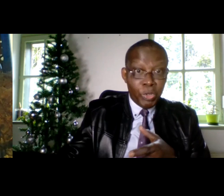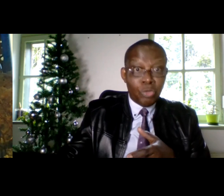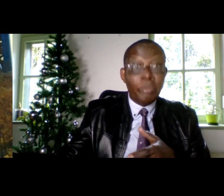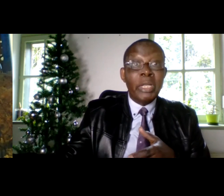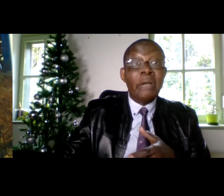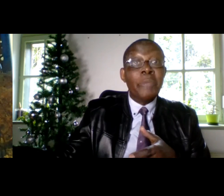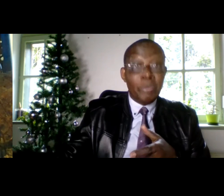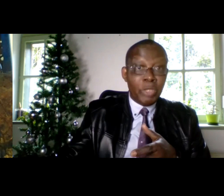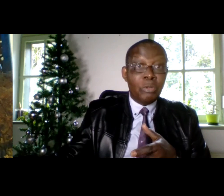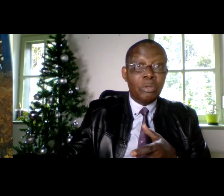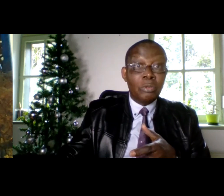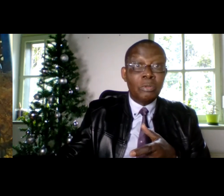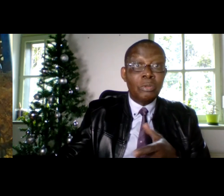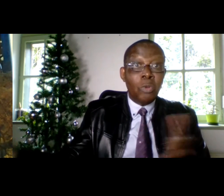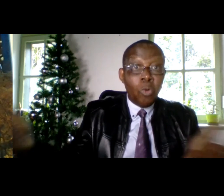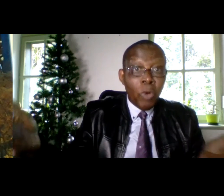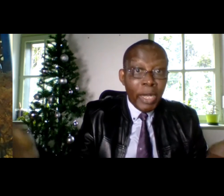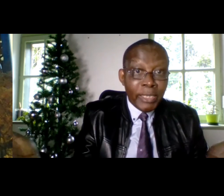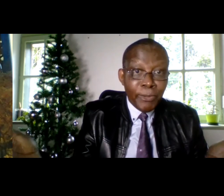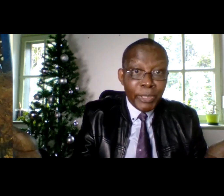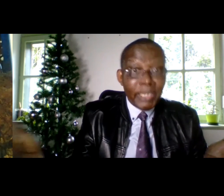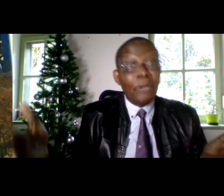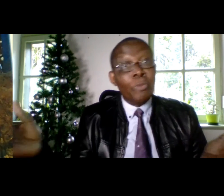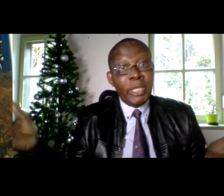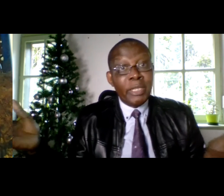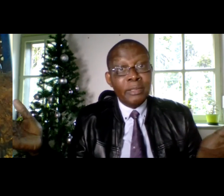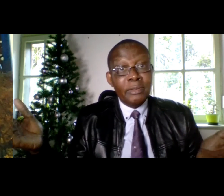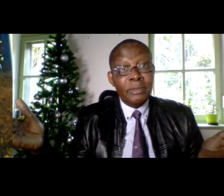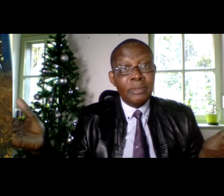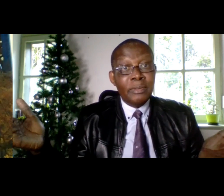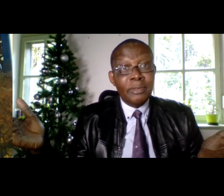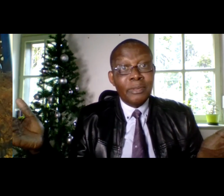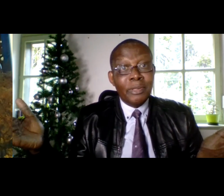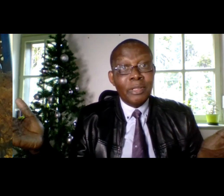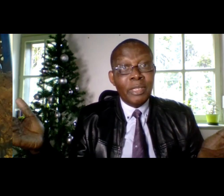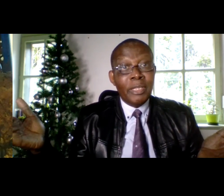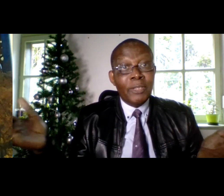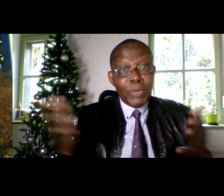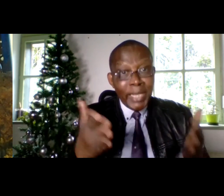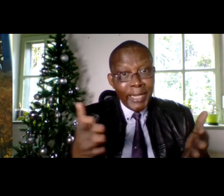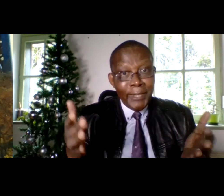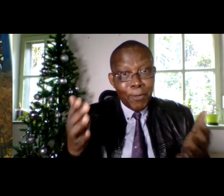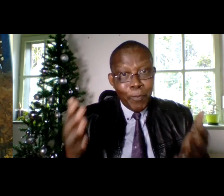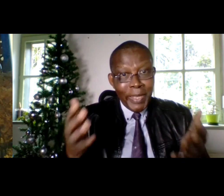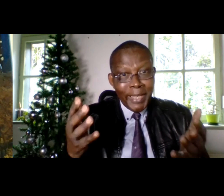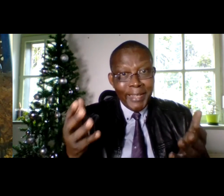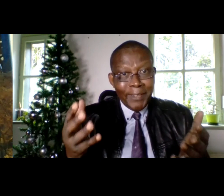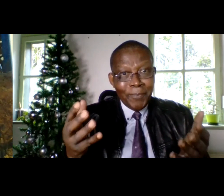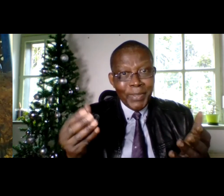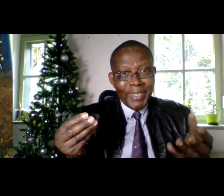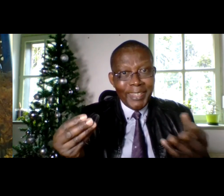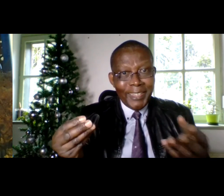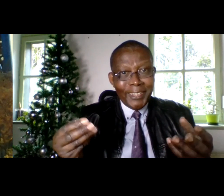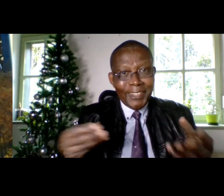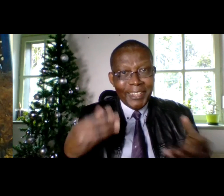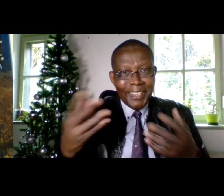idashoboye no kwishyura umwenda w'imbere mu gihugu uhanze wese nakubwira tuzaganira ku